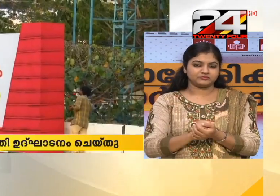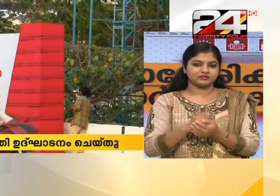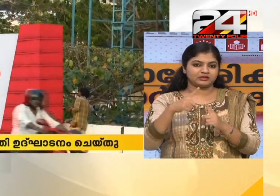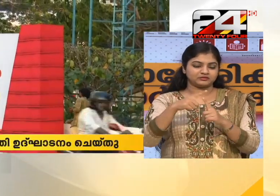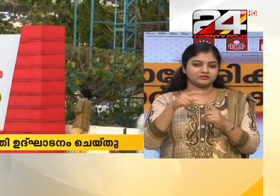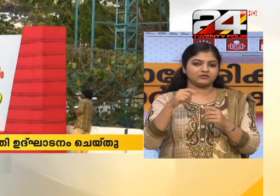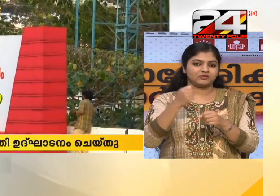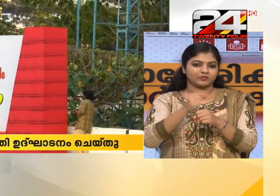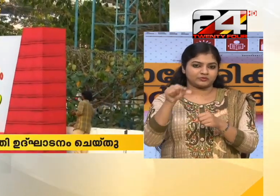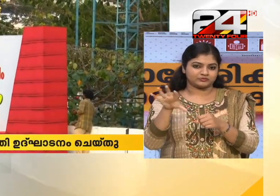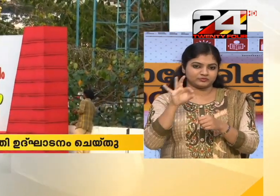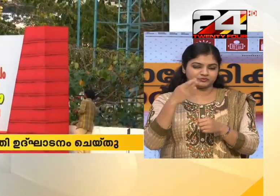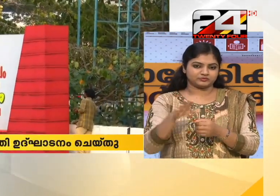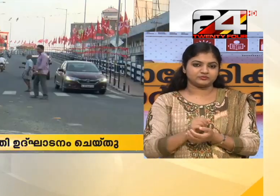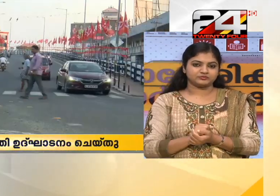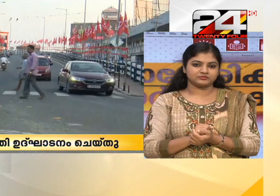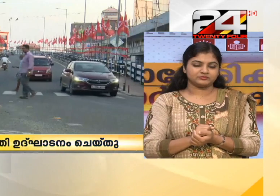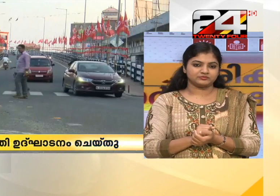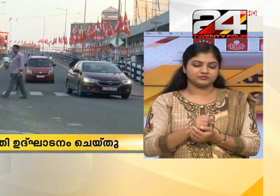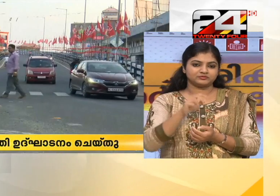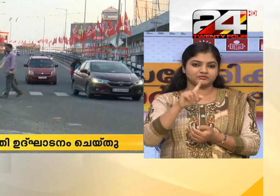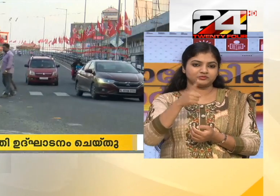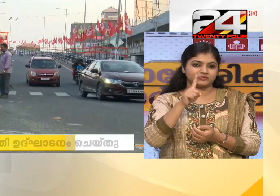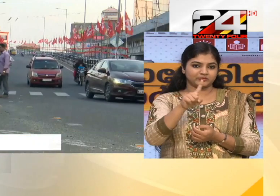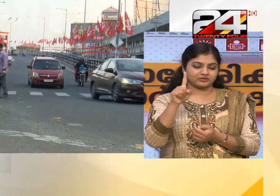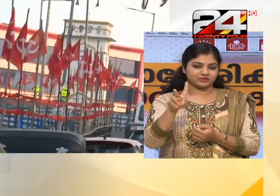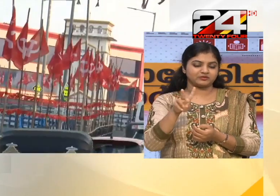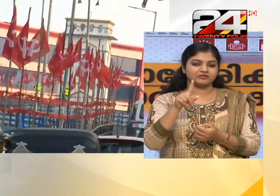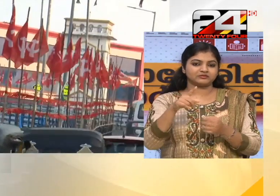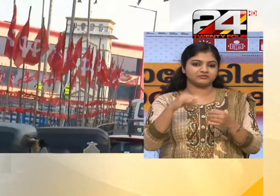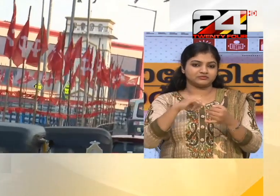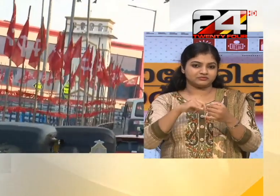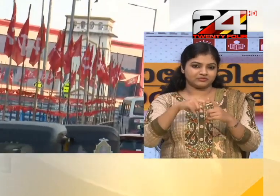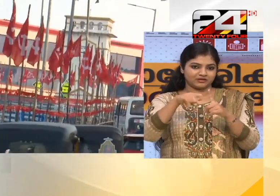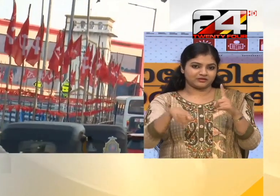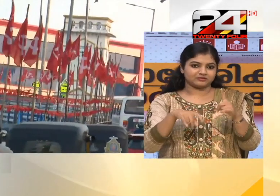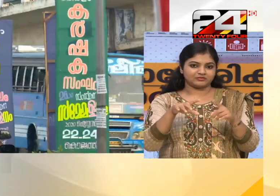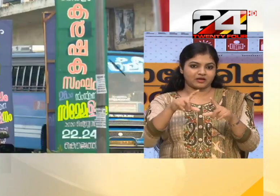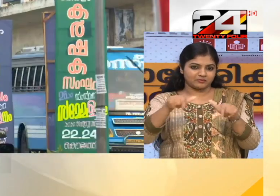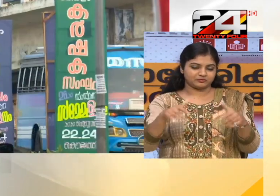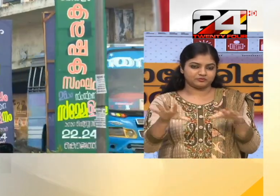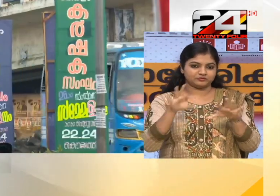ട്രഷറർ. 29 അംഗ സംസ്ഥാന എക്സിക്യൂട്ടീവ് കമ്മിറ്റിയും 112 പേർ ഉൾപ്പെട്ട സംസ്ഥാന കമ്മിറ്റിയും സമ്മേളനത്തിൽ തെരഞ്ഞെടുത്തു.